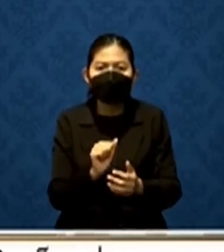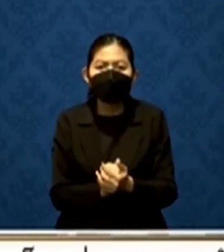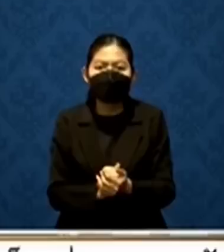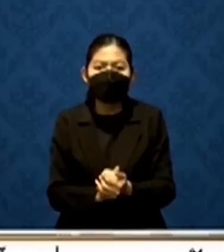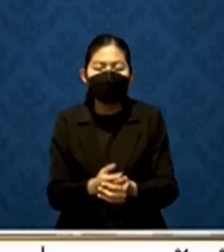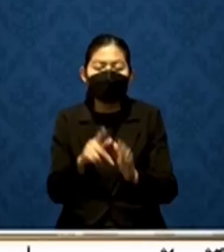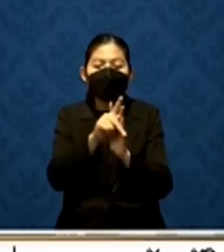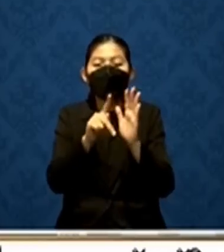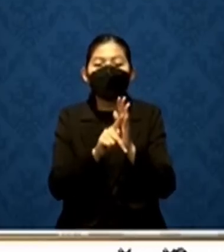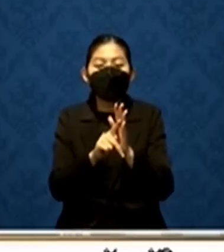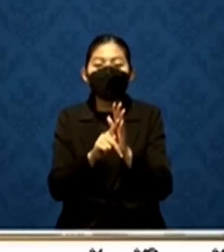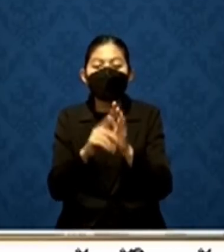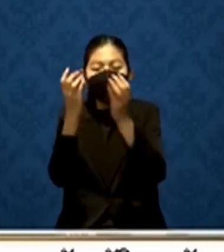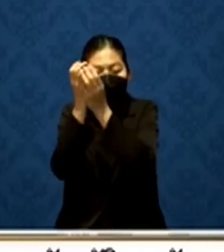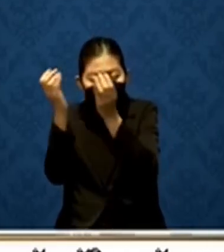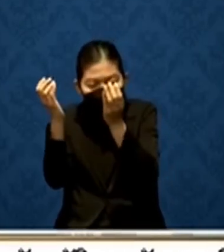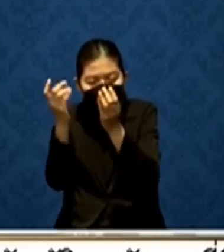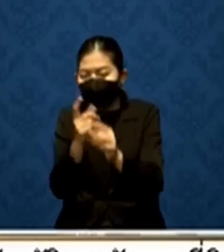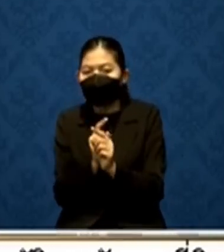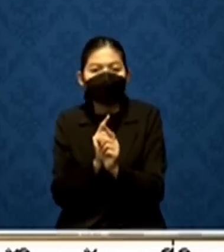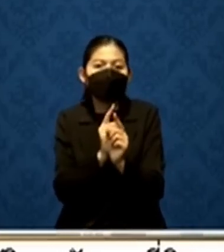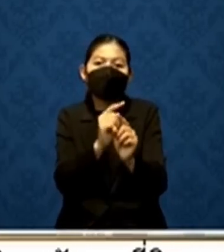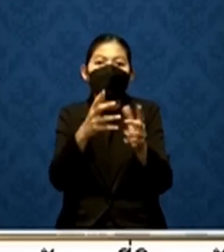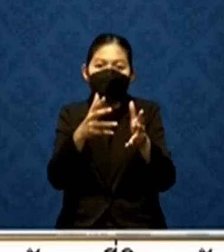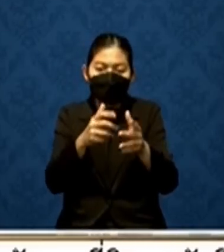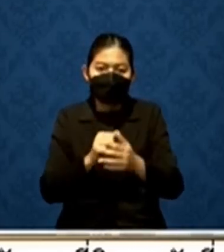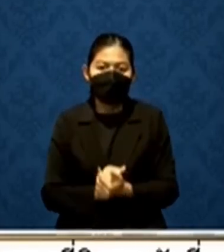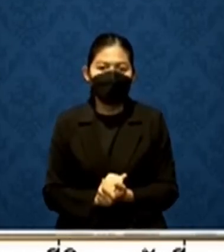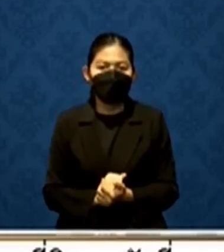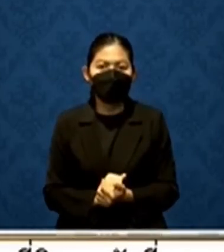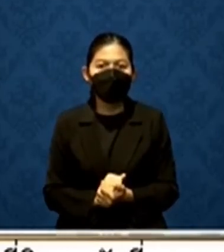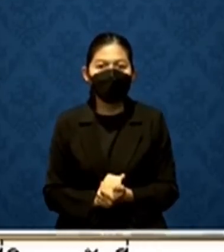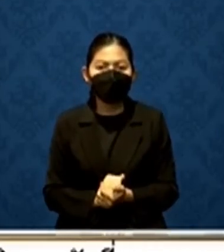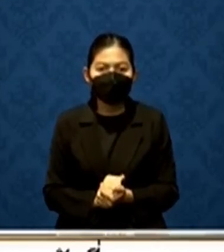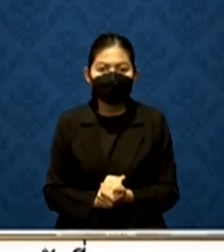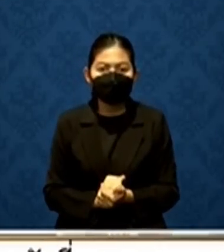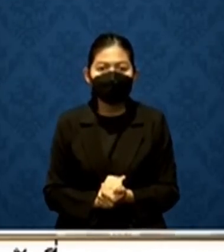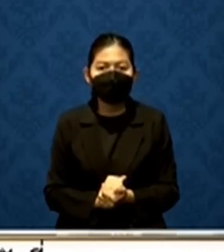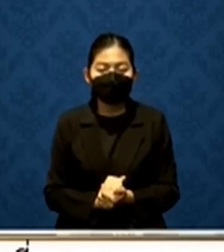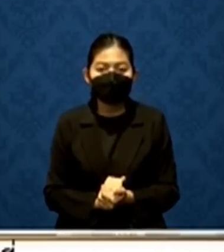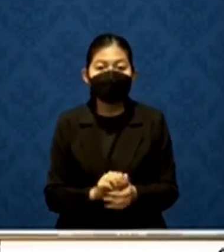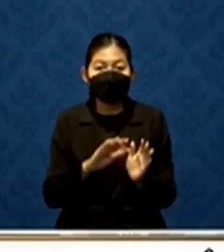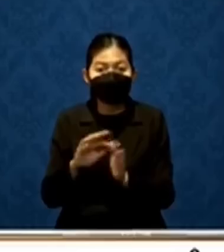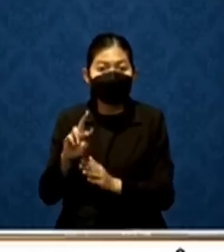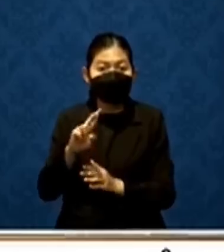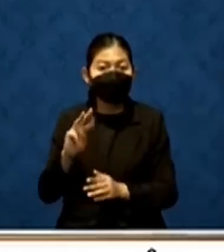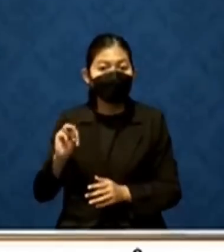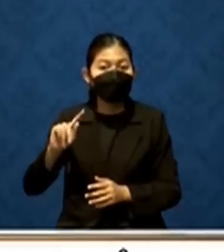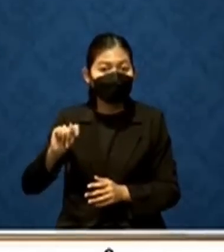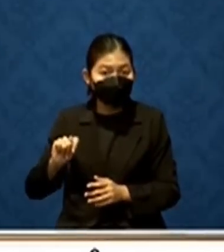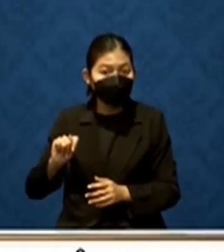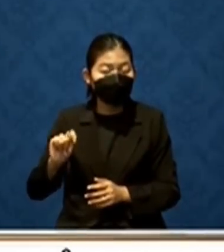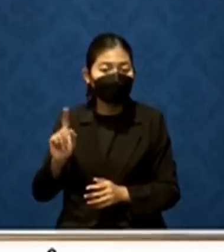ต่อบทบัญญัติแห่งรัฐธรรมนูญหรือกฎหมายธรรมทานที่กระทบกับโครตติท่านต่อไป